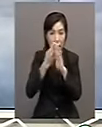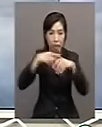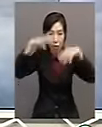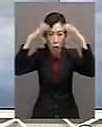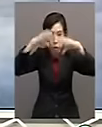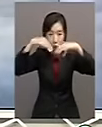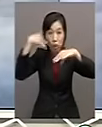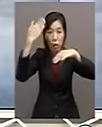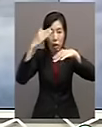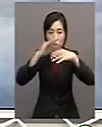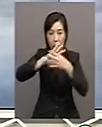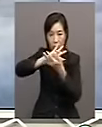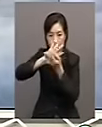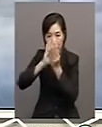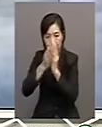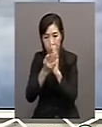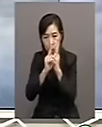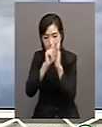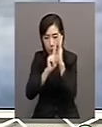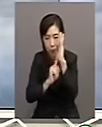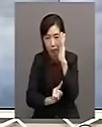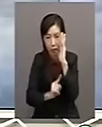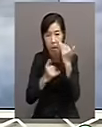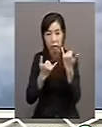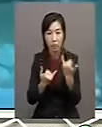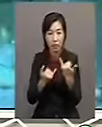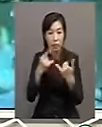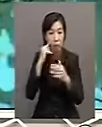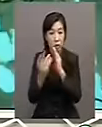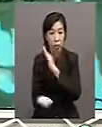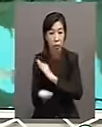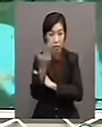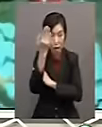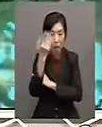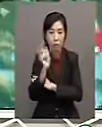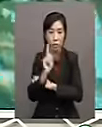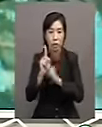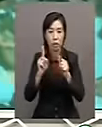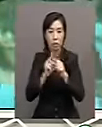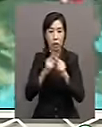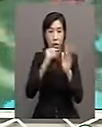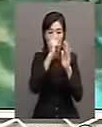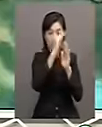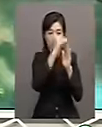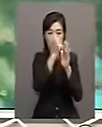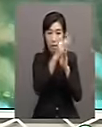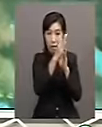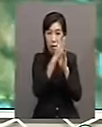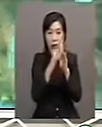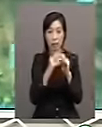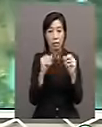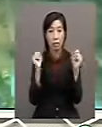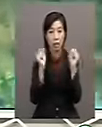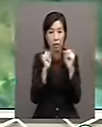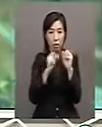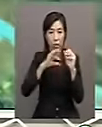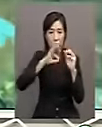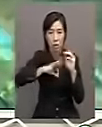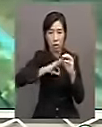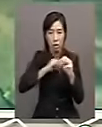หลังจากนั้นนะครับอุณหภูมิลดลงไปครับล่าสุดตรวจสอบอุณหภูมิในยามเช้าพื้นที่บริเวณของทางด้านภาคเหนือกับภาคอีสานอุณหภูมิเริ่มรู้